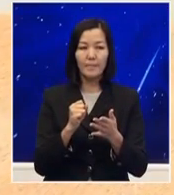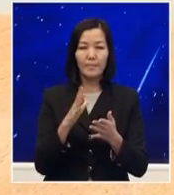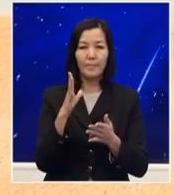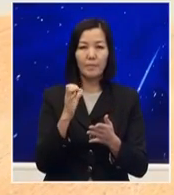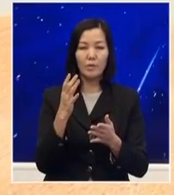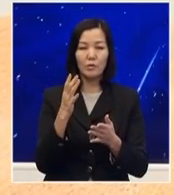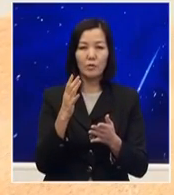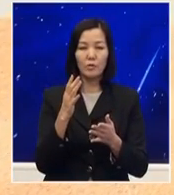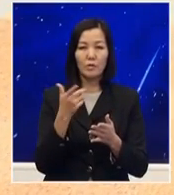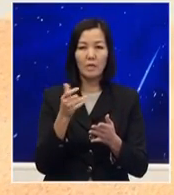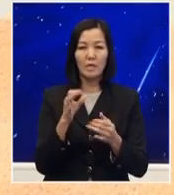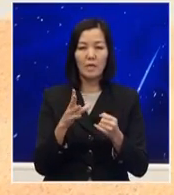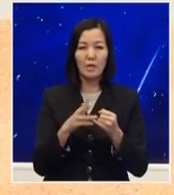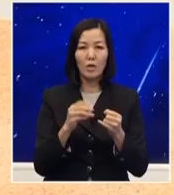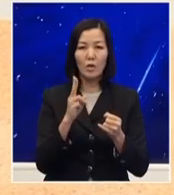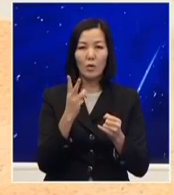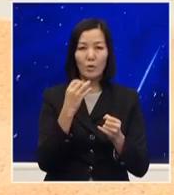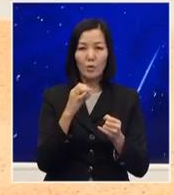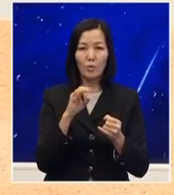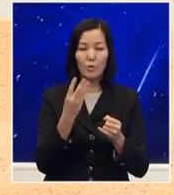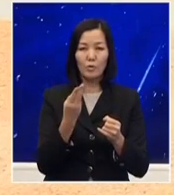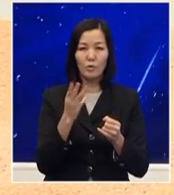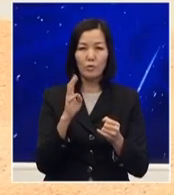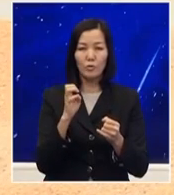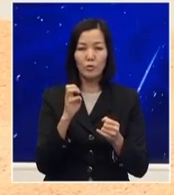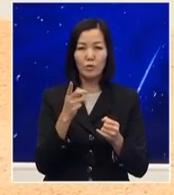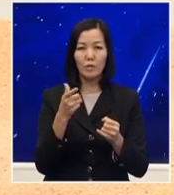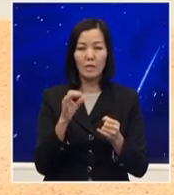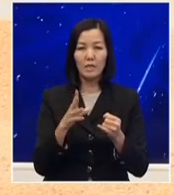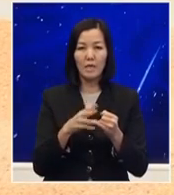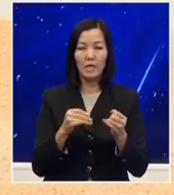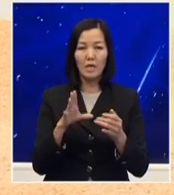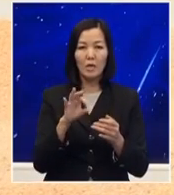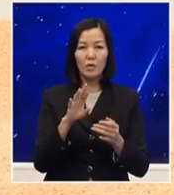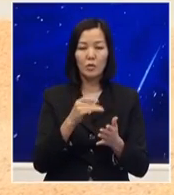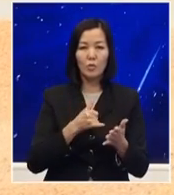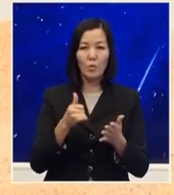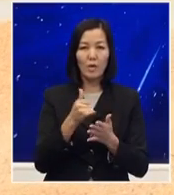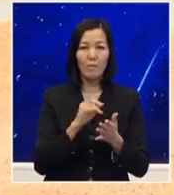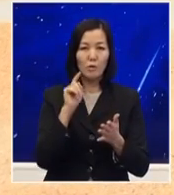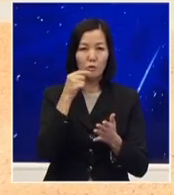500 гектар күріш, 300 гектардан соя мен жүгері,